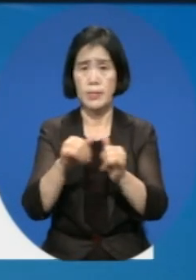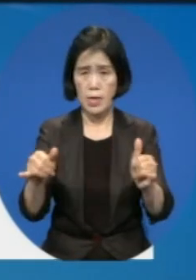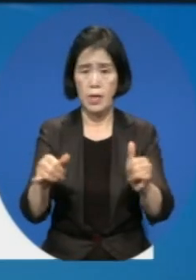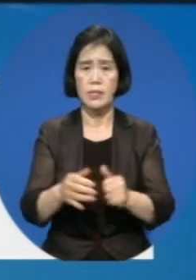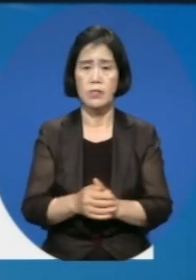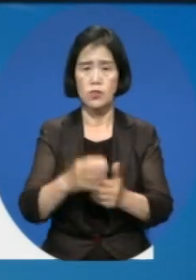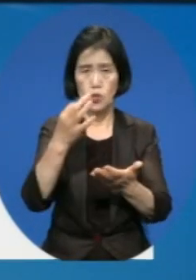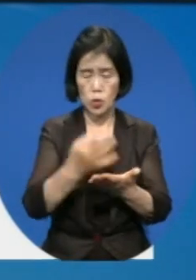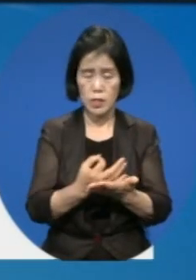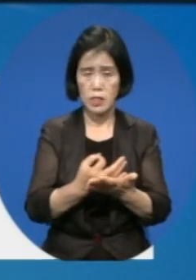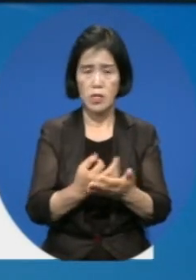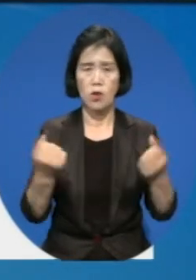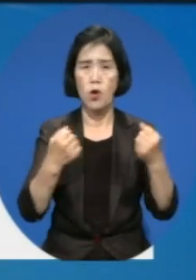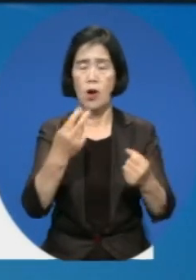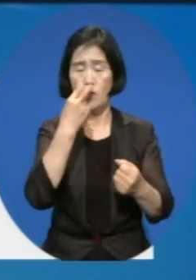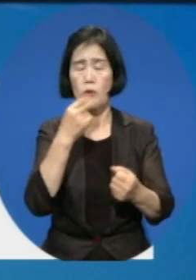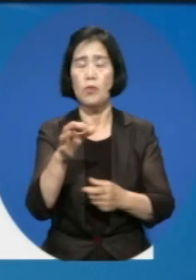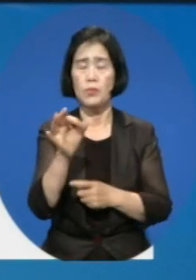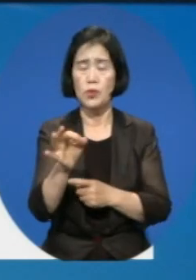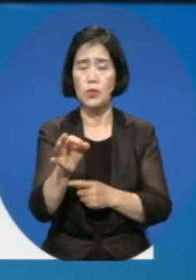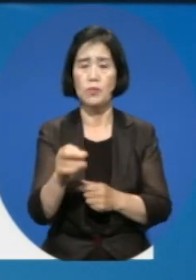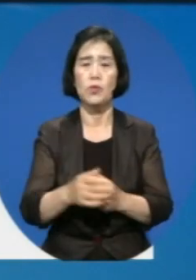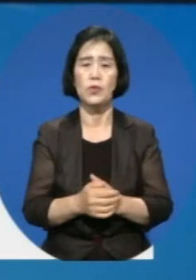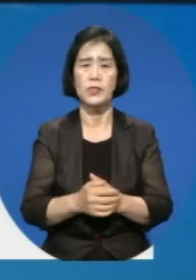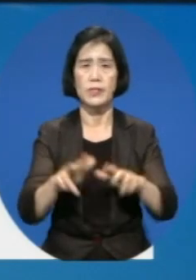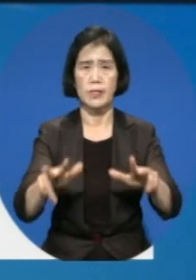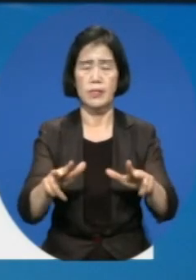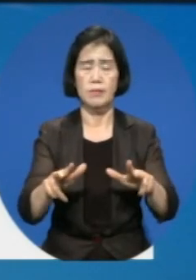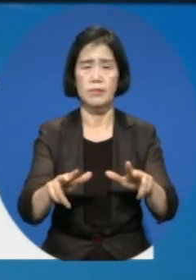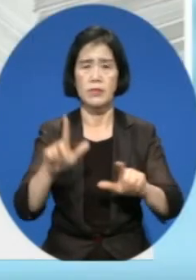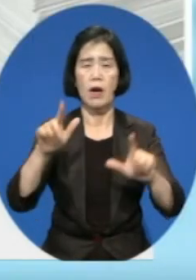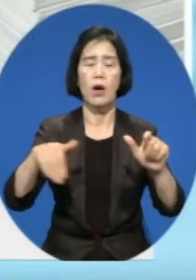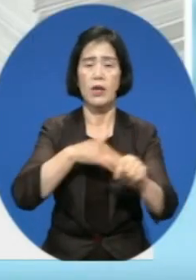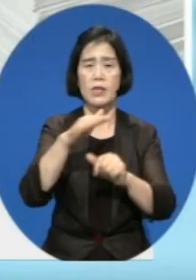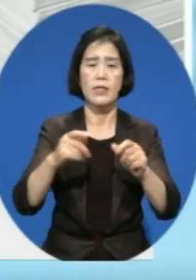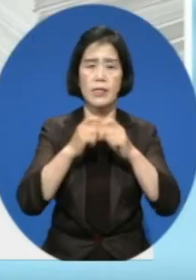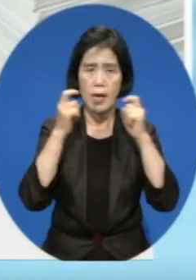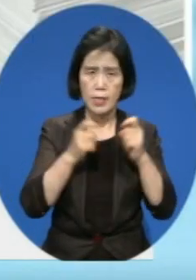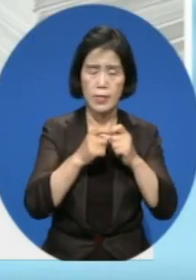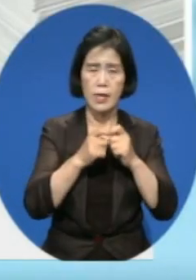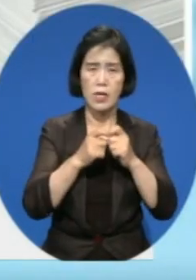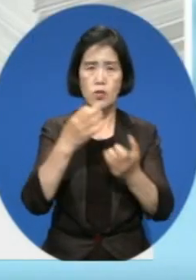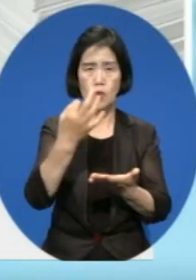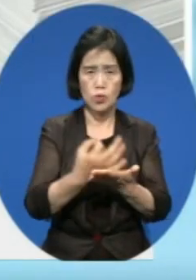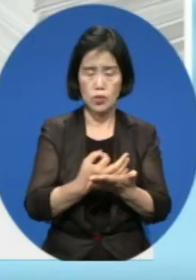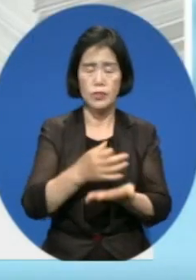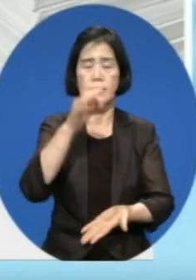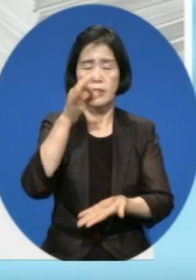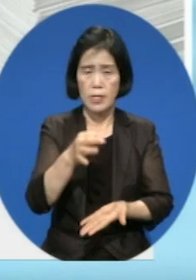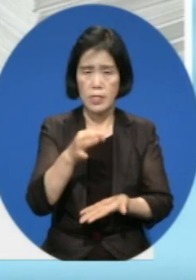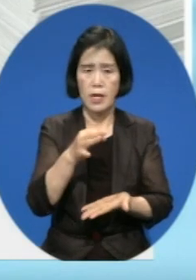네. 소득 파악이 뭐 건강보험료라는 게 사실은 현재 상황에서는 우리나라의 개인의 어떤 소득과 재산을